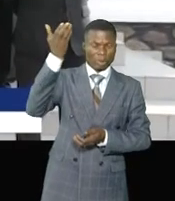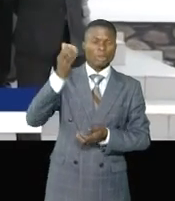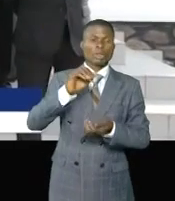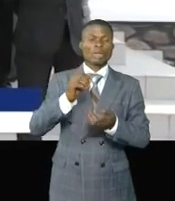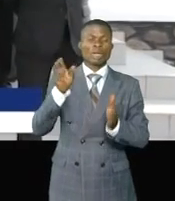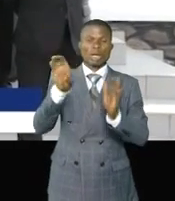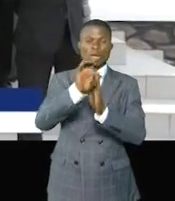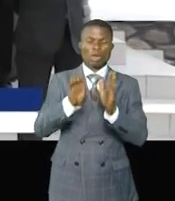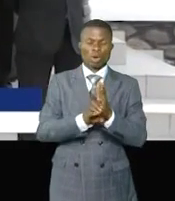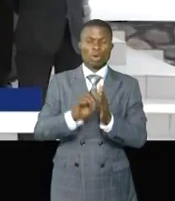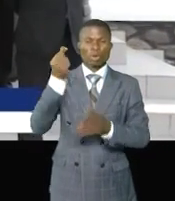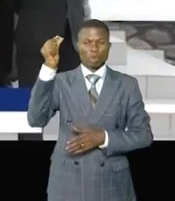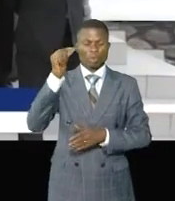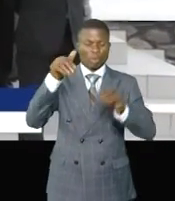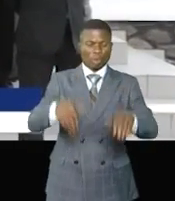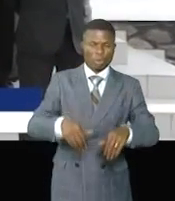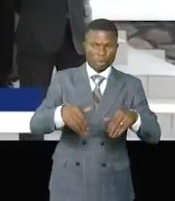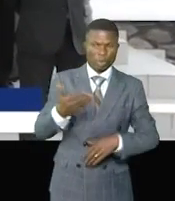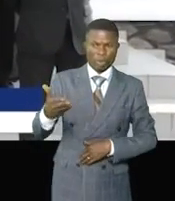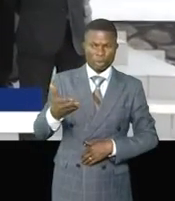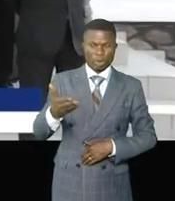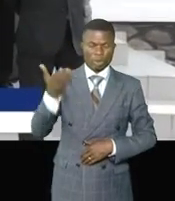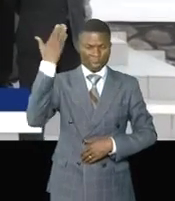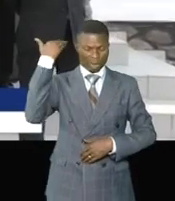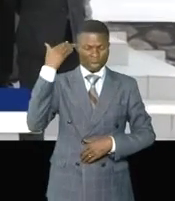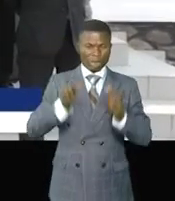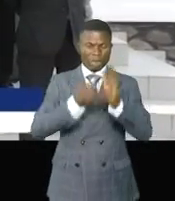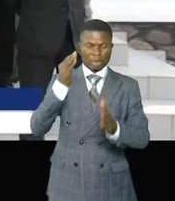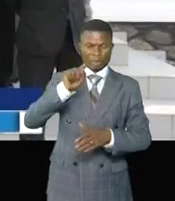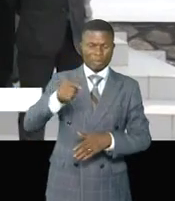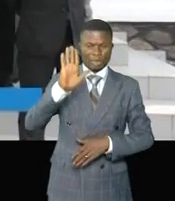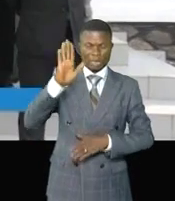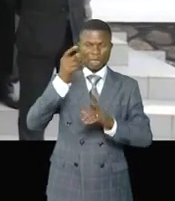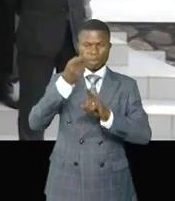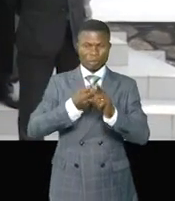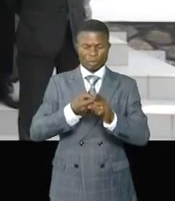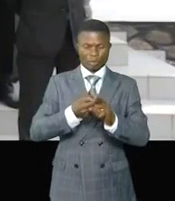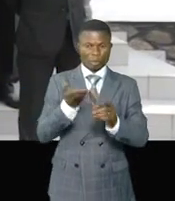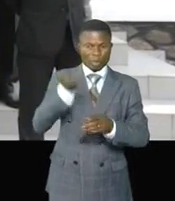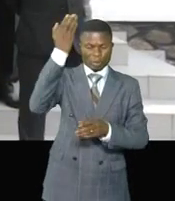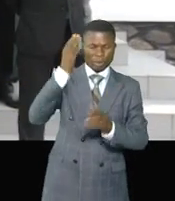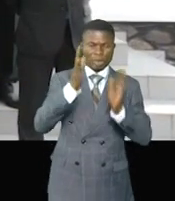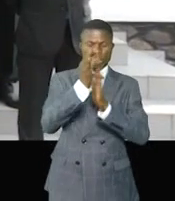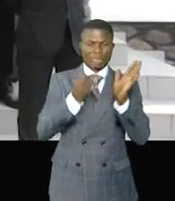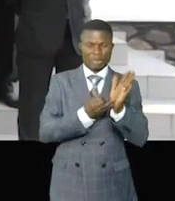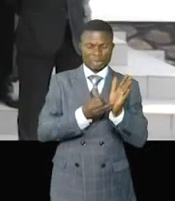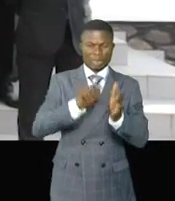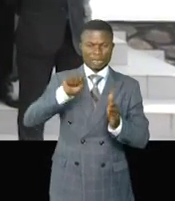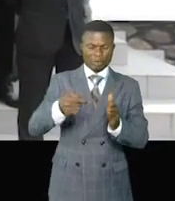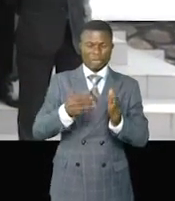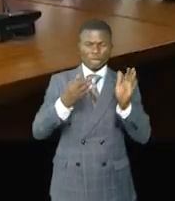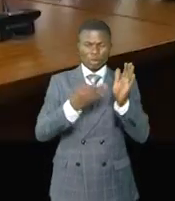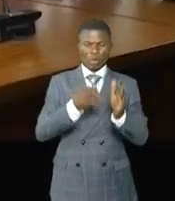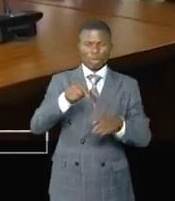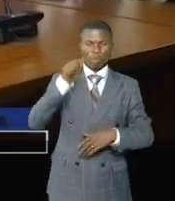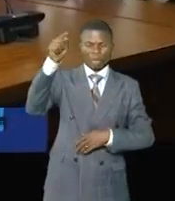constatée et liquidée qui est passée de 13,5 millions à 17,8 millions de francs congolais.